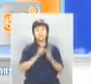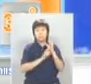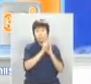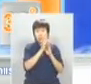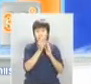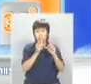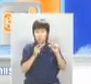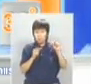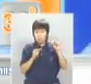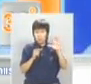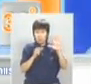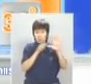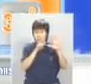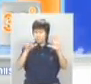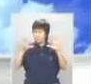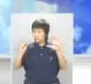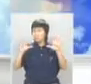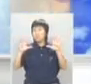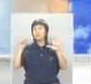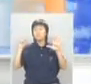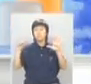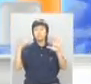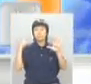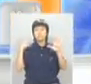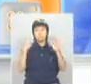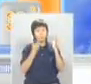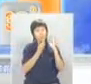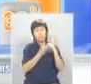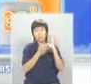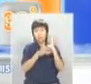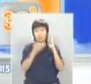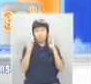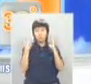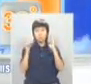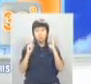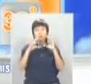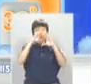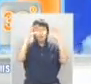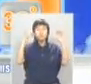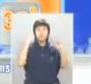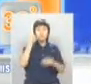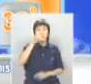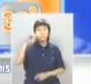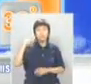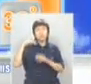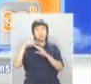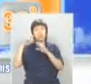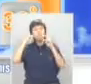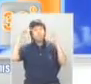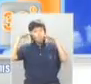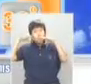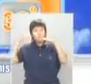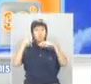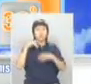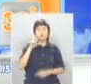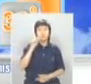หวาง 25-33 องคสเสรจภาคตวออกมีเมกเป็บางส่วนและมพยุฝนฟาขนองกระจาย 160 ของพ้นที่ก